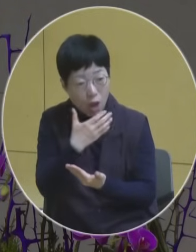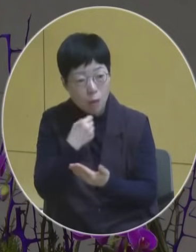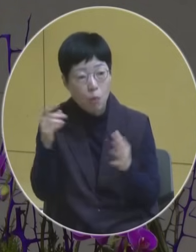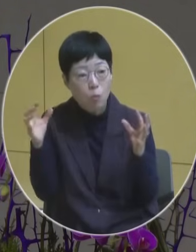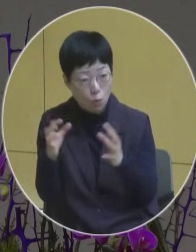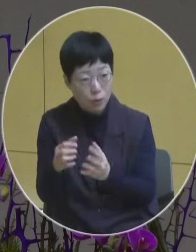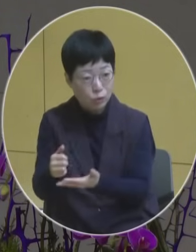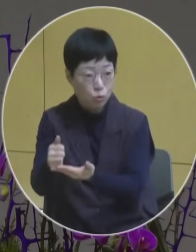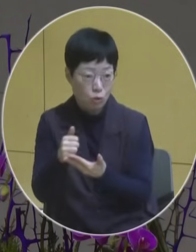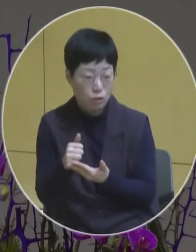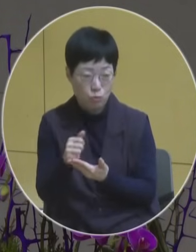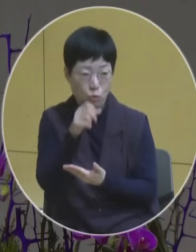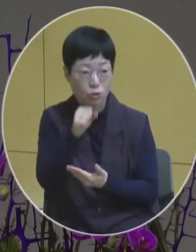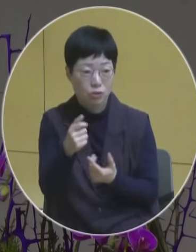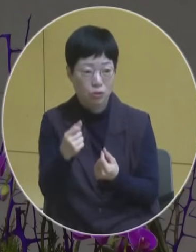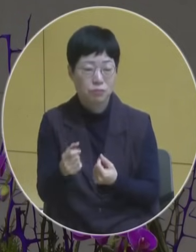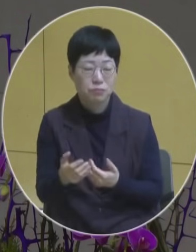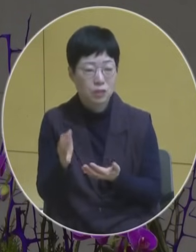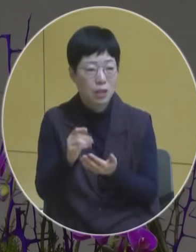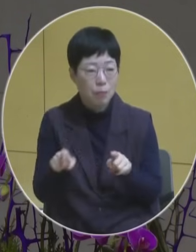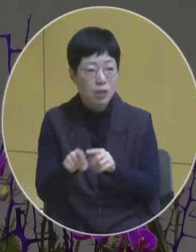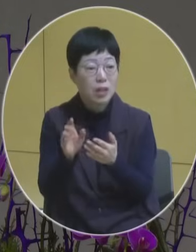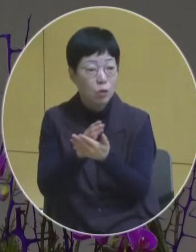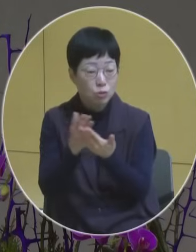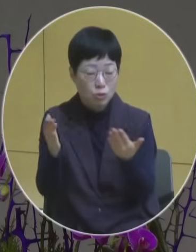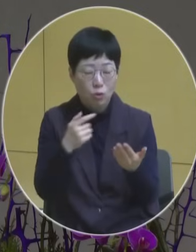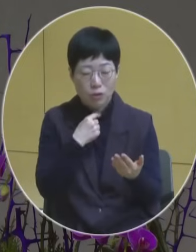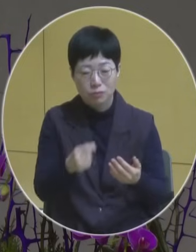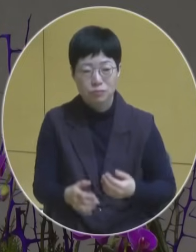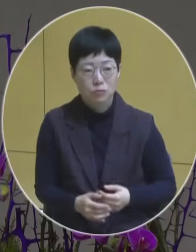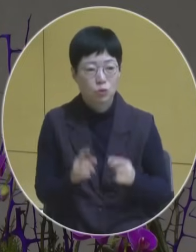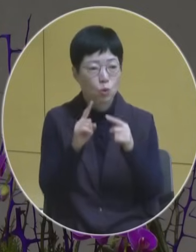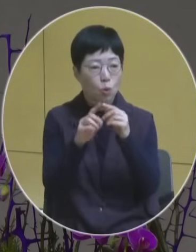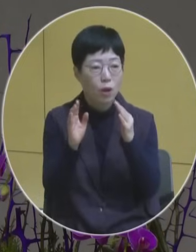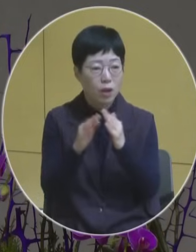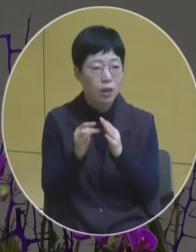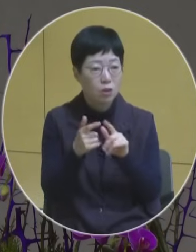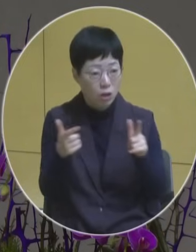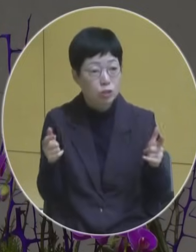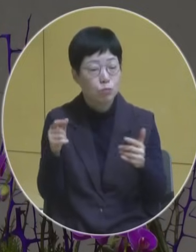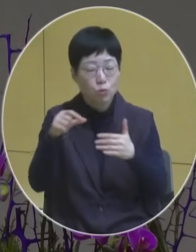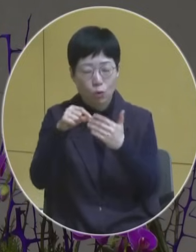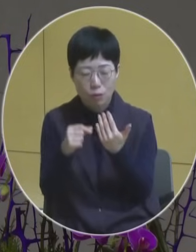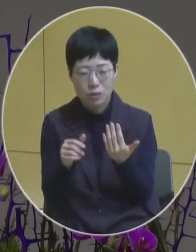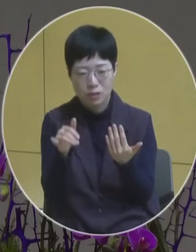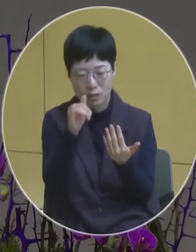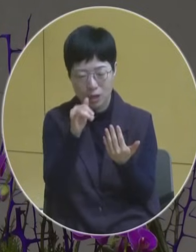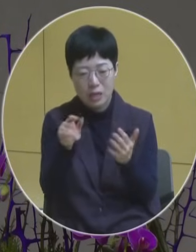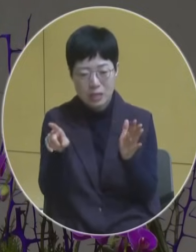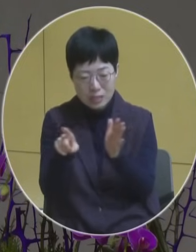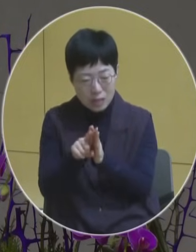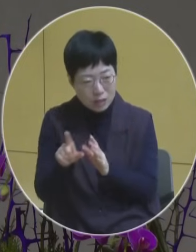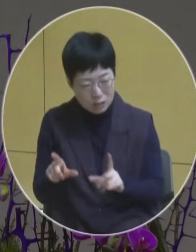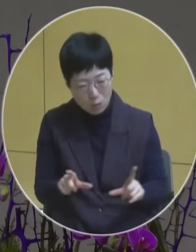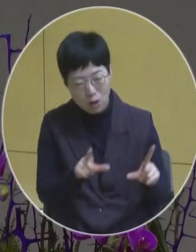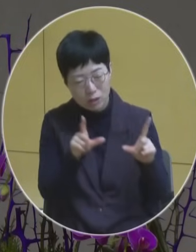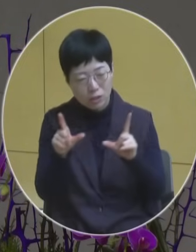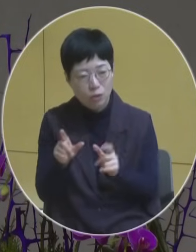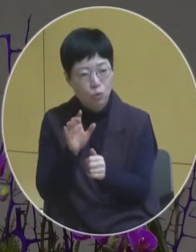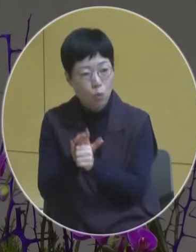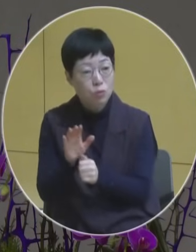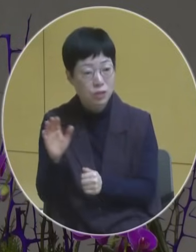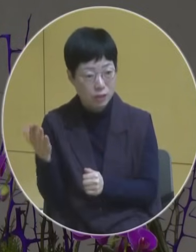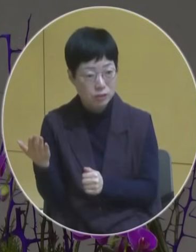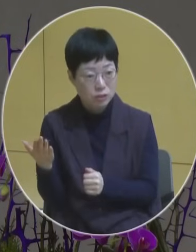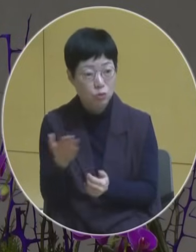모임 전부 다 여러분이 함께 나눌 수 있으면 좋겠다 그 생각합니다. 교회 여러 가지 프로그램이 있습니다. 여러분의 신앙생활에 도움이